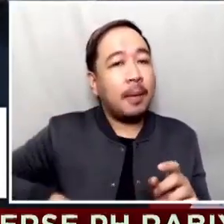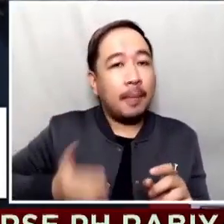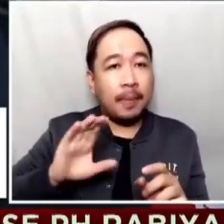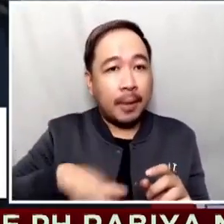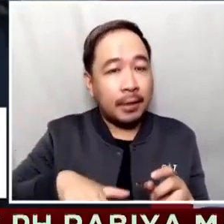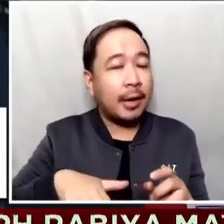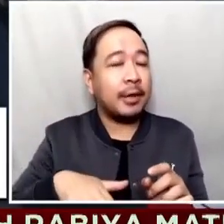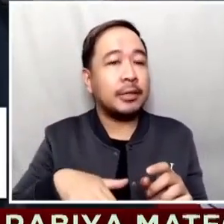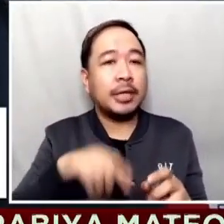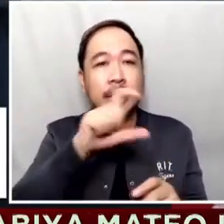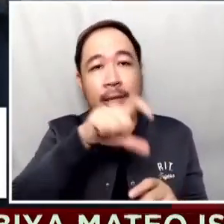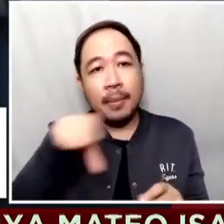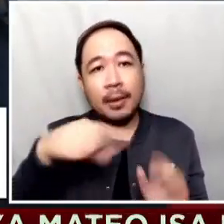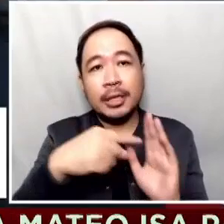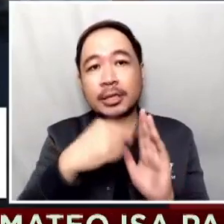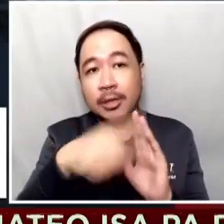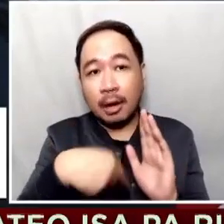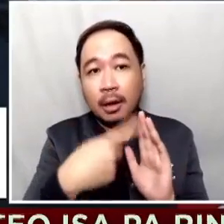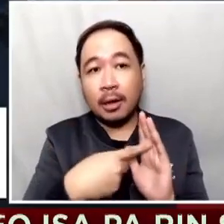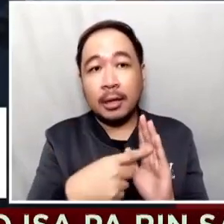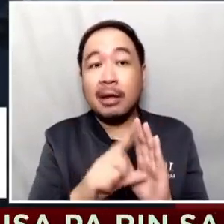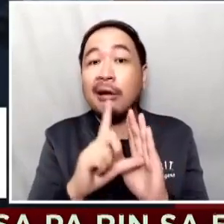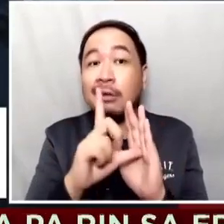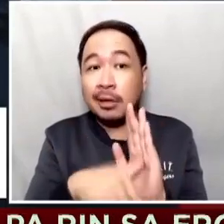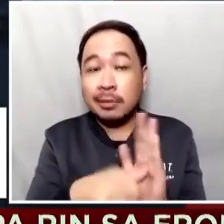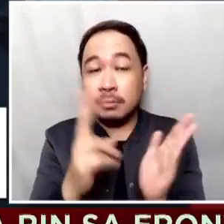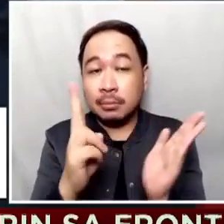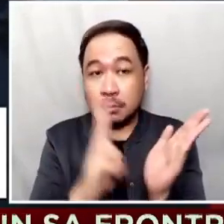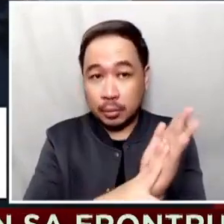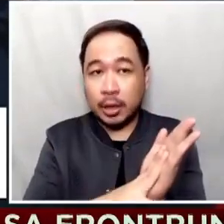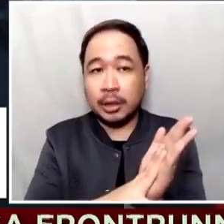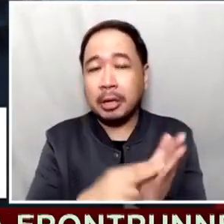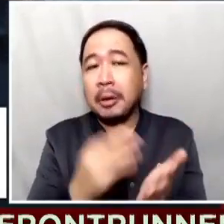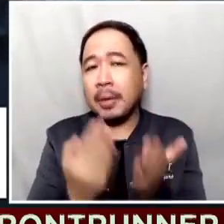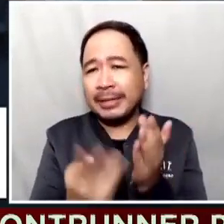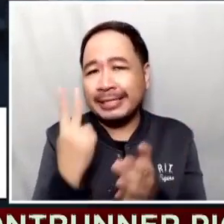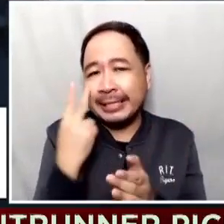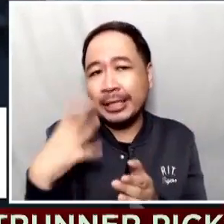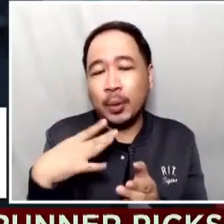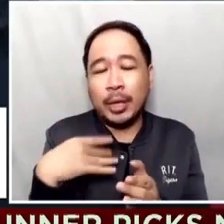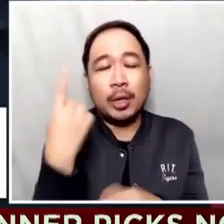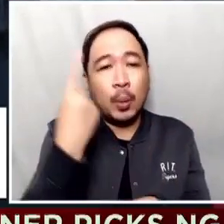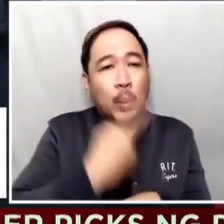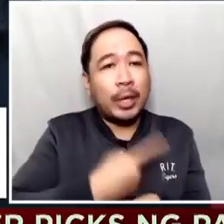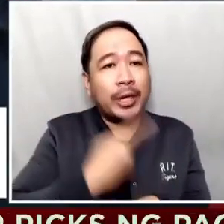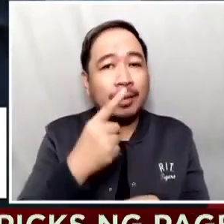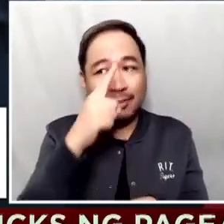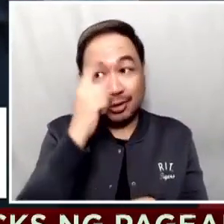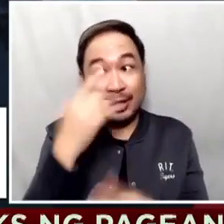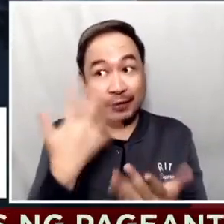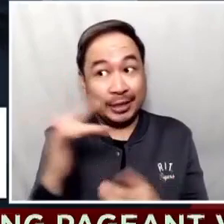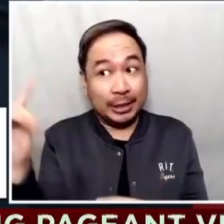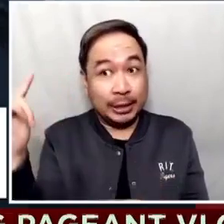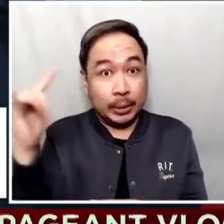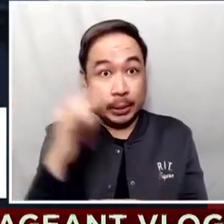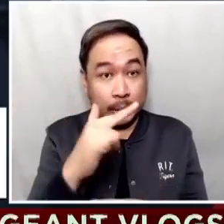kung mapirmahan mamaya, so we'll give another day para siyempre yung mga nakabiyahe na, we have to give them a chance.